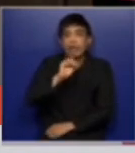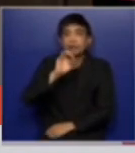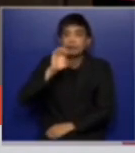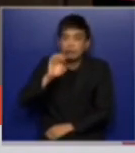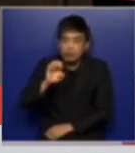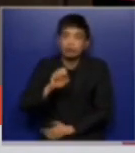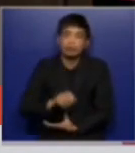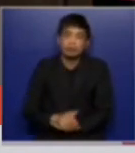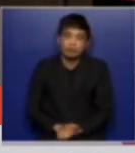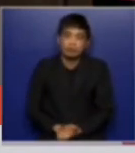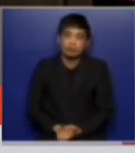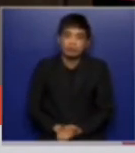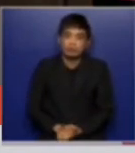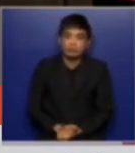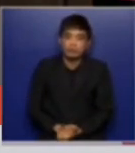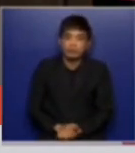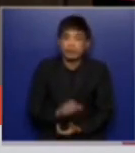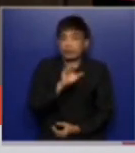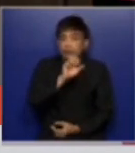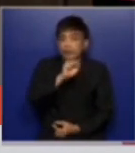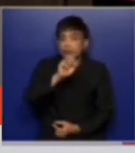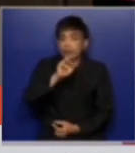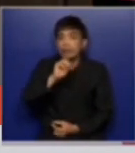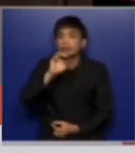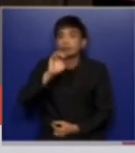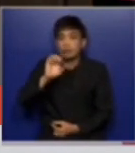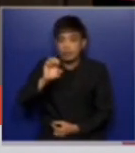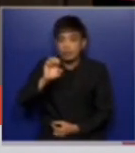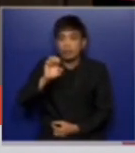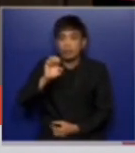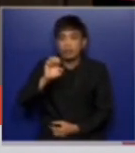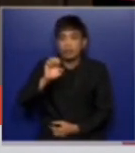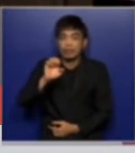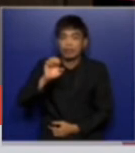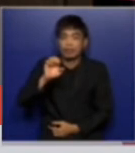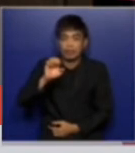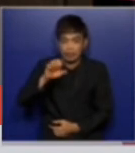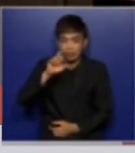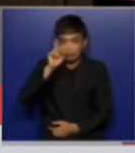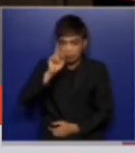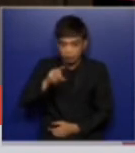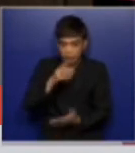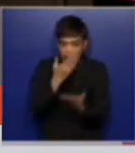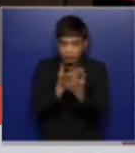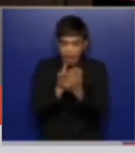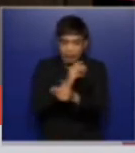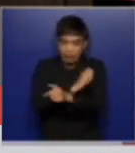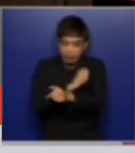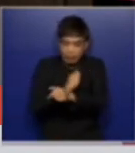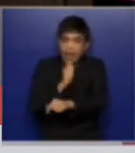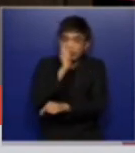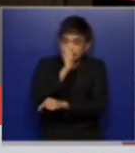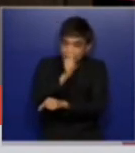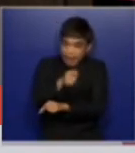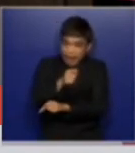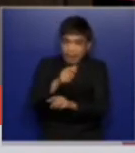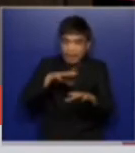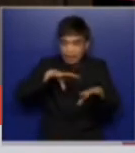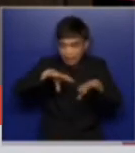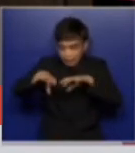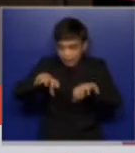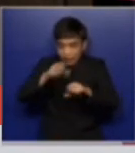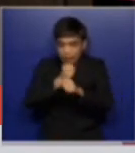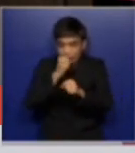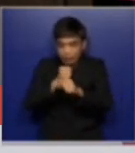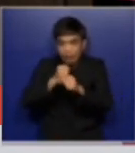านประธานที่เคารพครับซึ่งเกิดเป็นกระบวนการในการที่จะต้องให้เกิดการจ้างงานให้เกิดกระบวนการผลิตเพื่อ